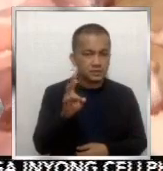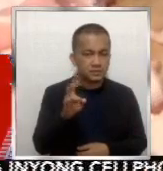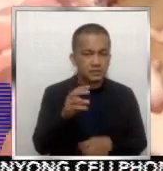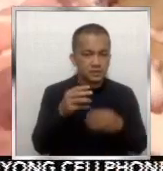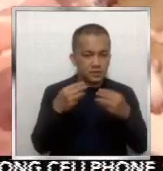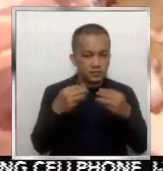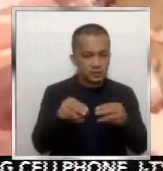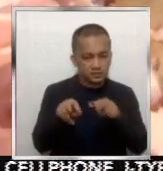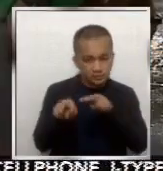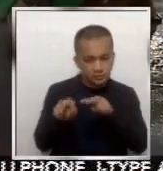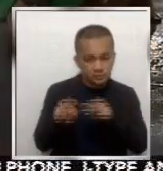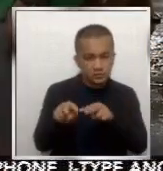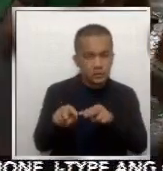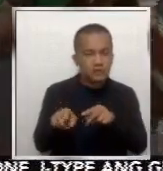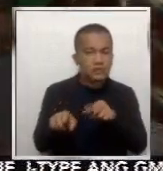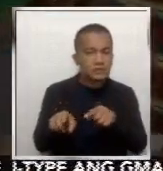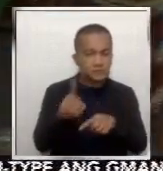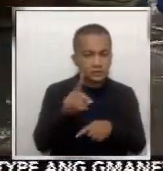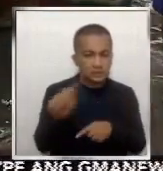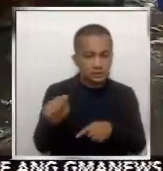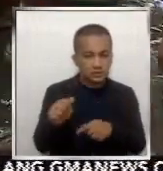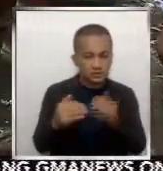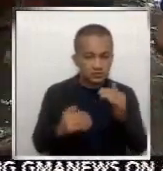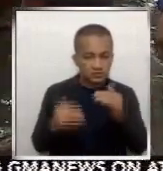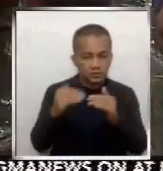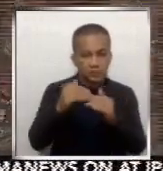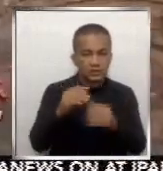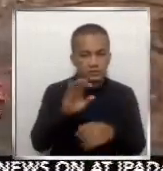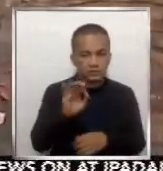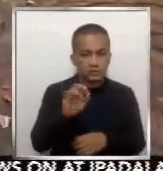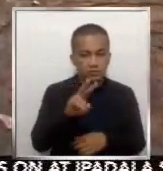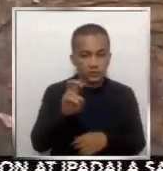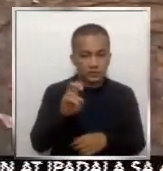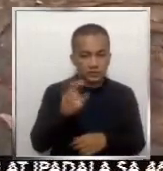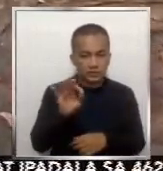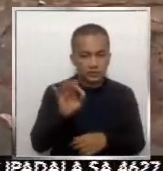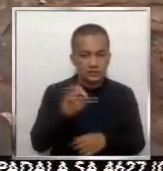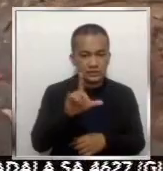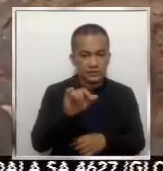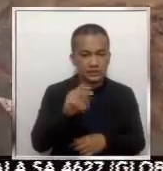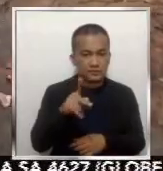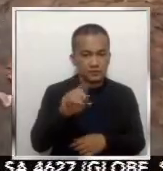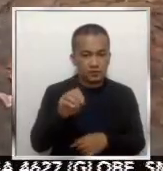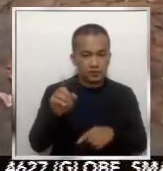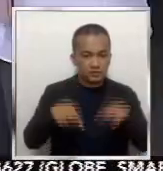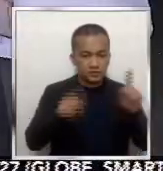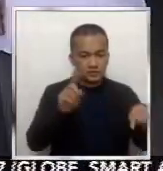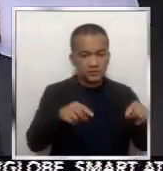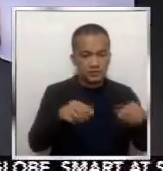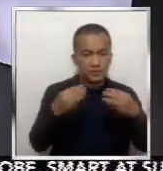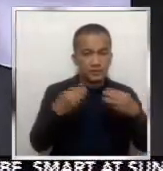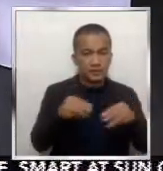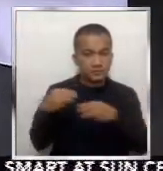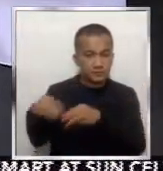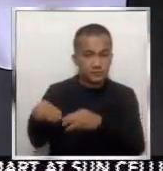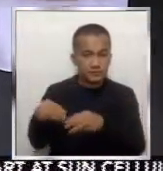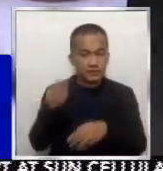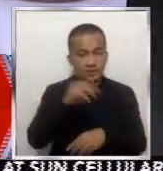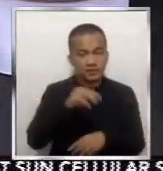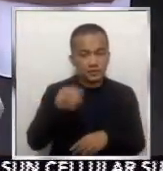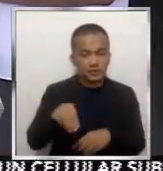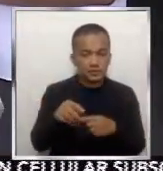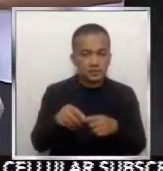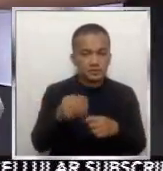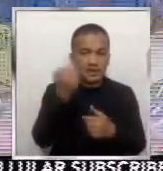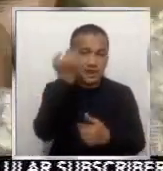DA, umaabot ng hanggang 290 pesos per kilo ang liempo sa iba't ibang pamilihan sa Metro Manila. Nagka-shortage kasi sa